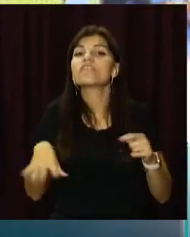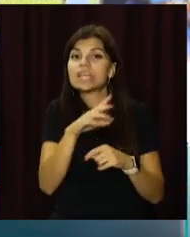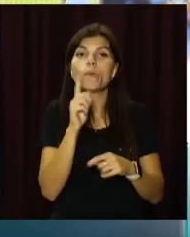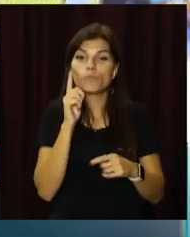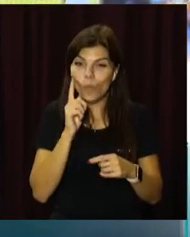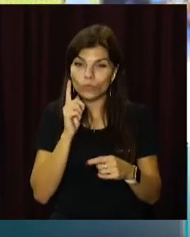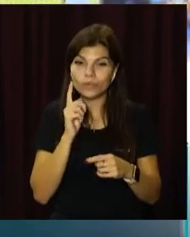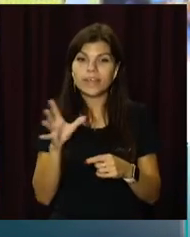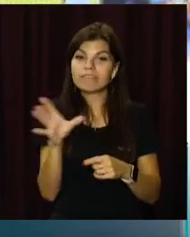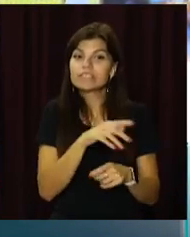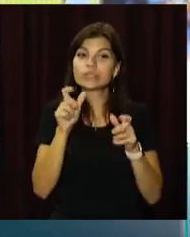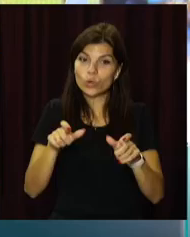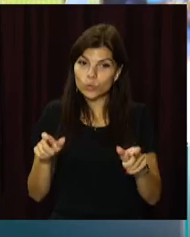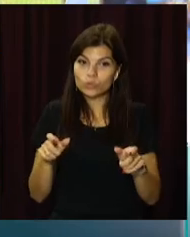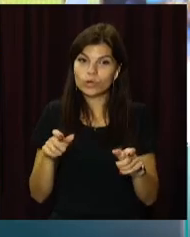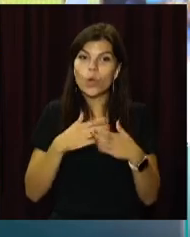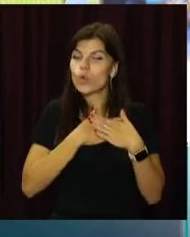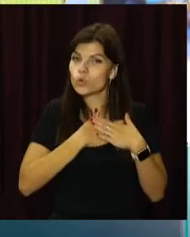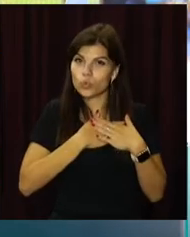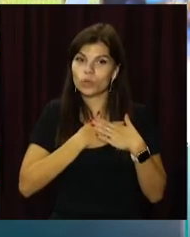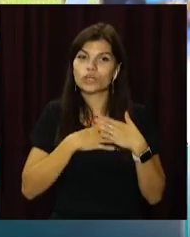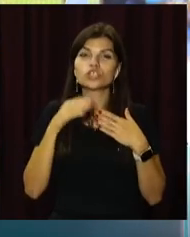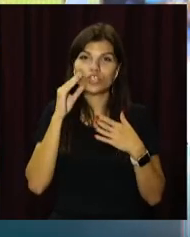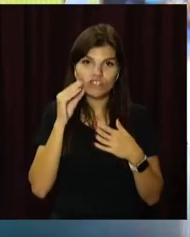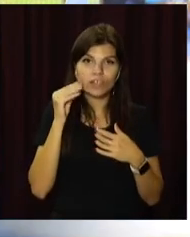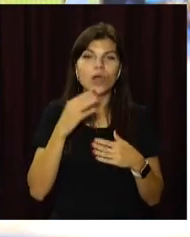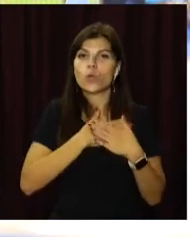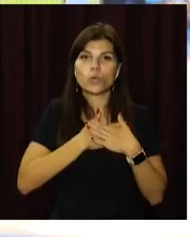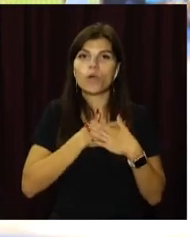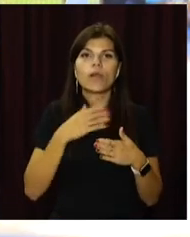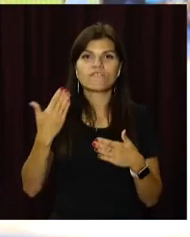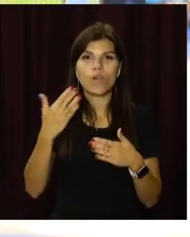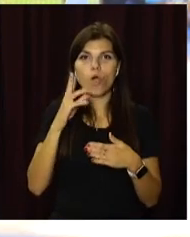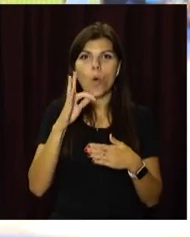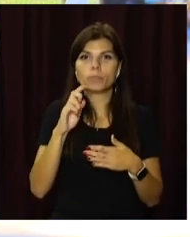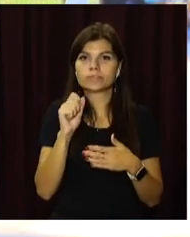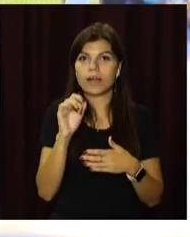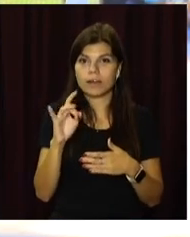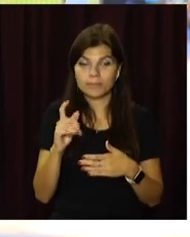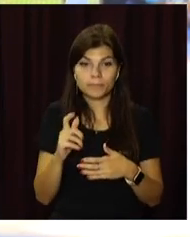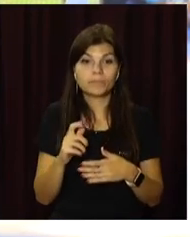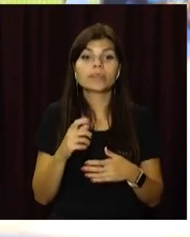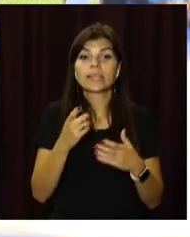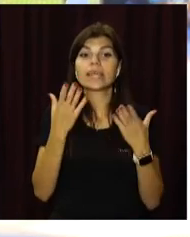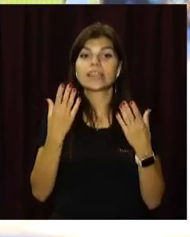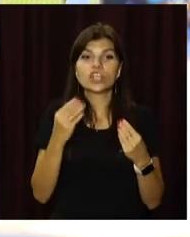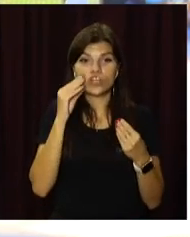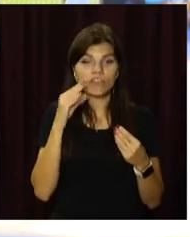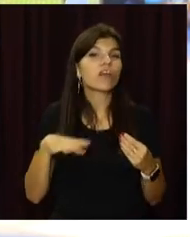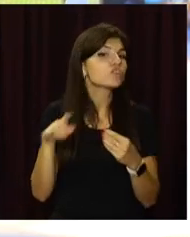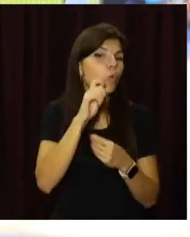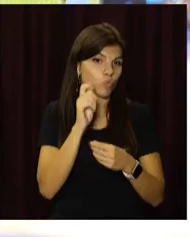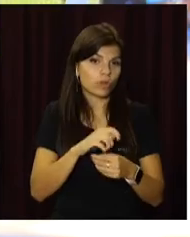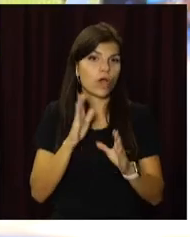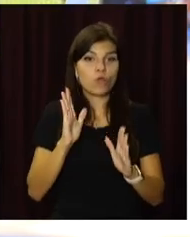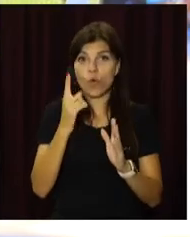молодь, всі люди люблять Шевченка, люблять Кобзаря. І дні Шевченка проводять вся Україна, тільки